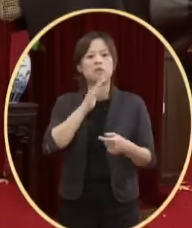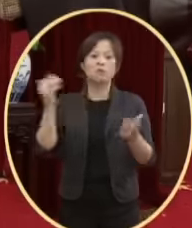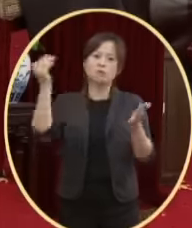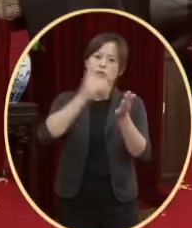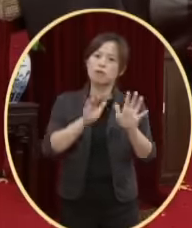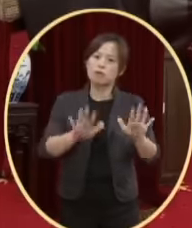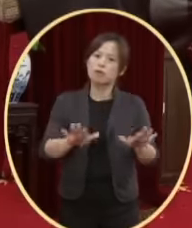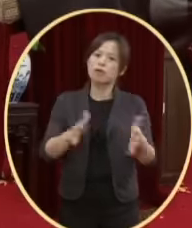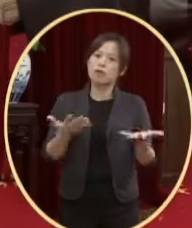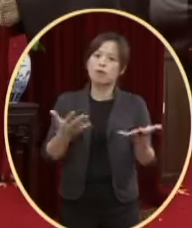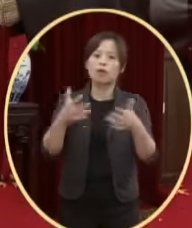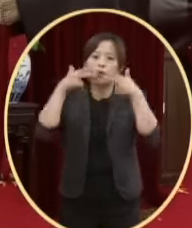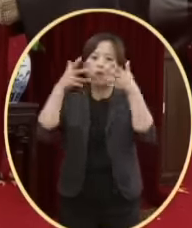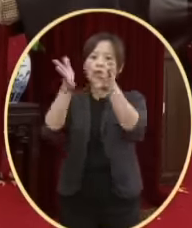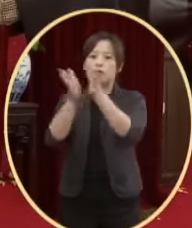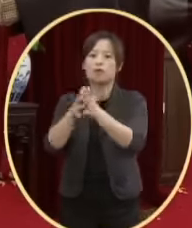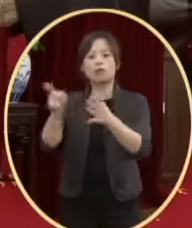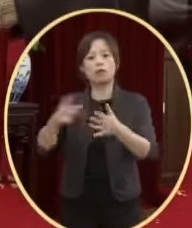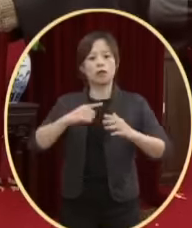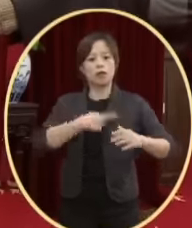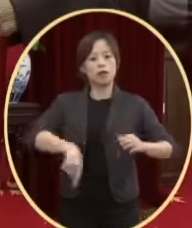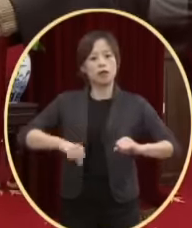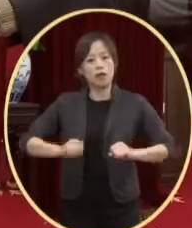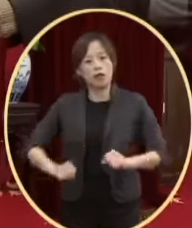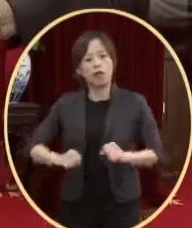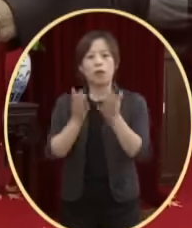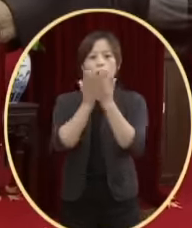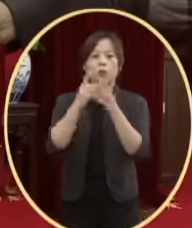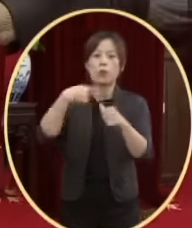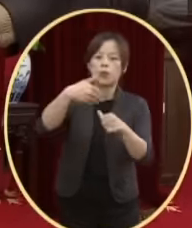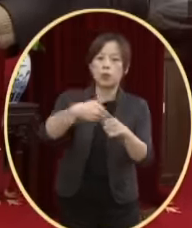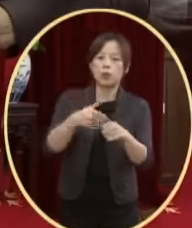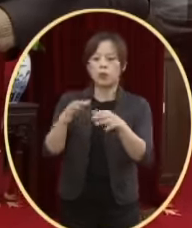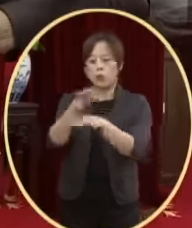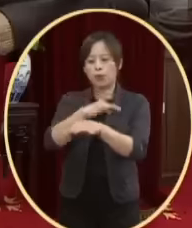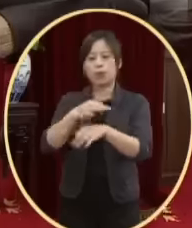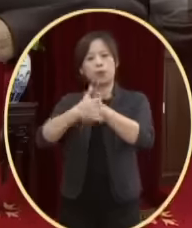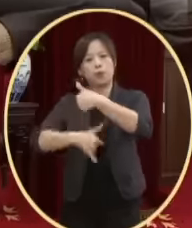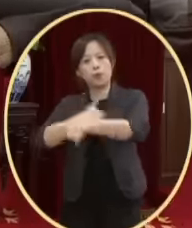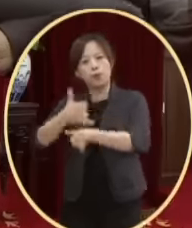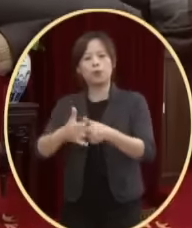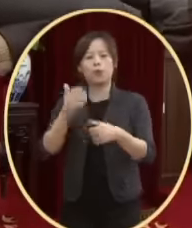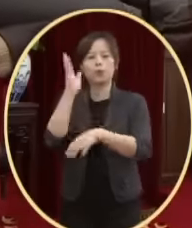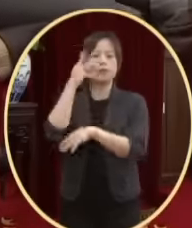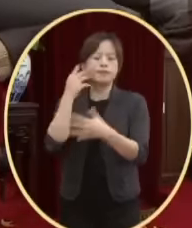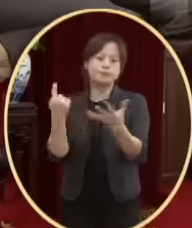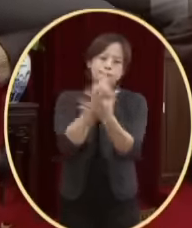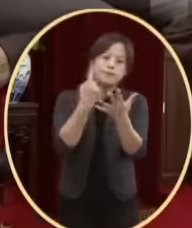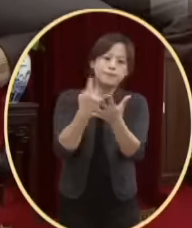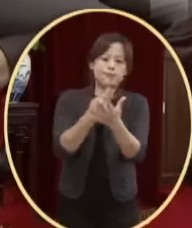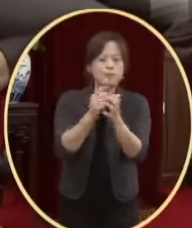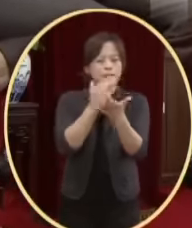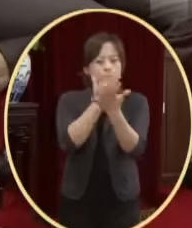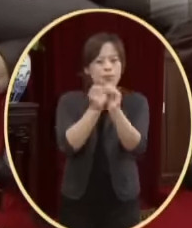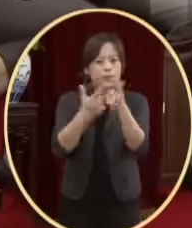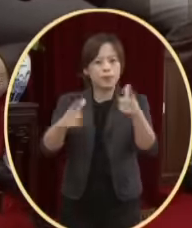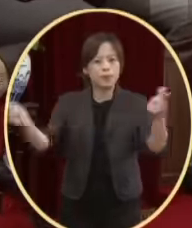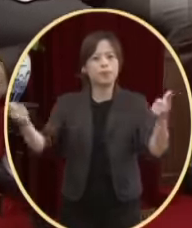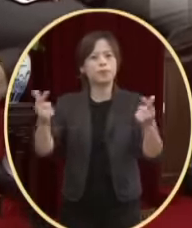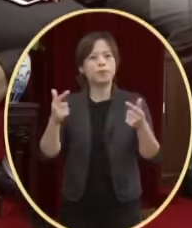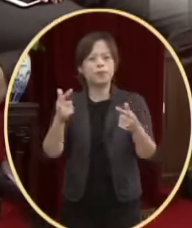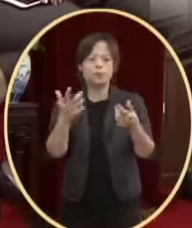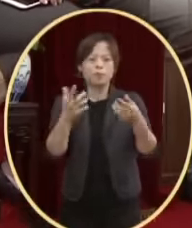到今天，原住民族在健康、教育、经济生活、政治参与等许多层